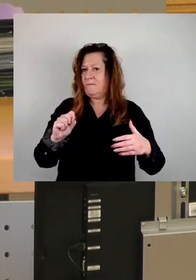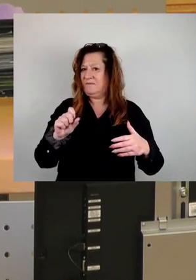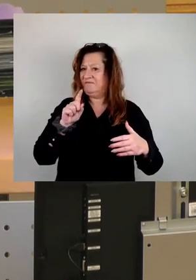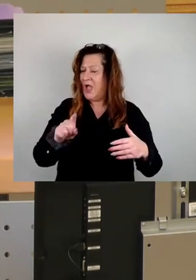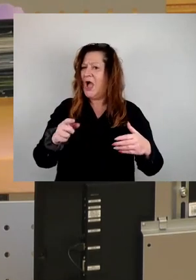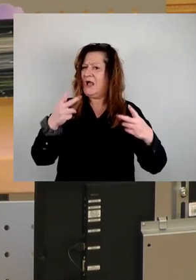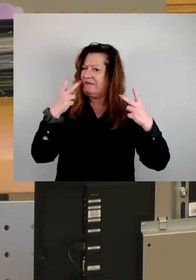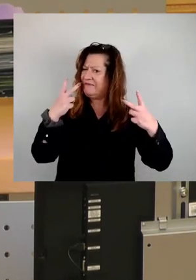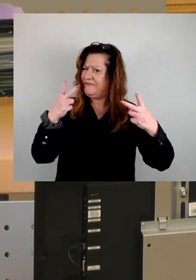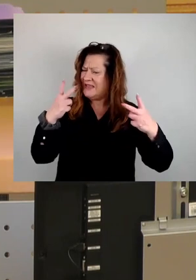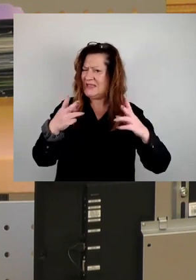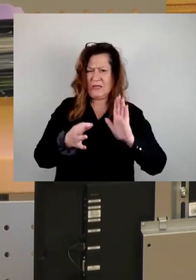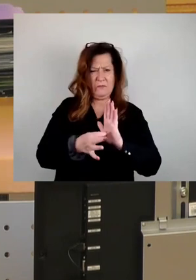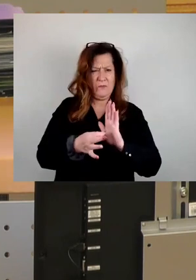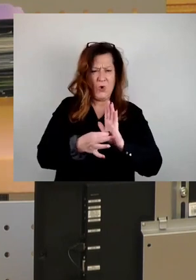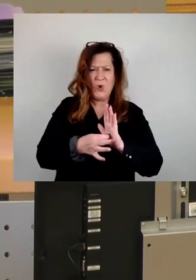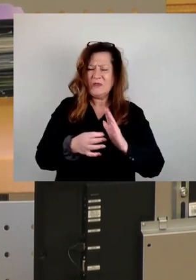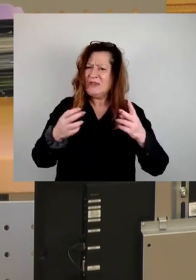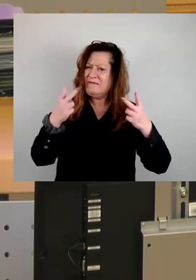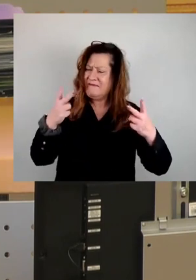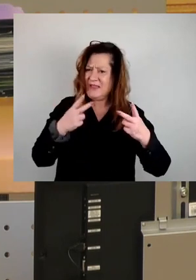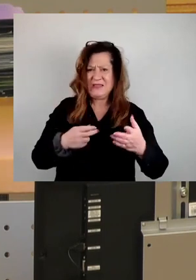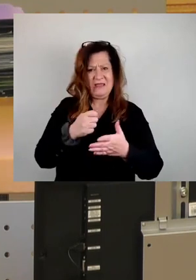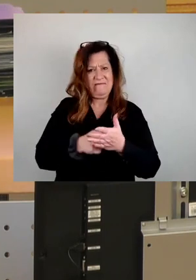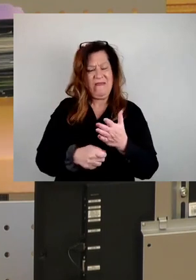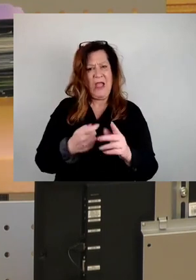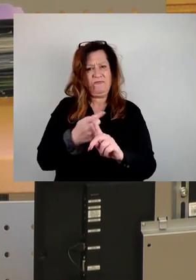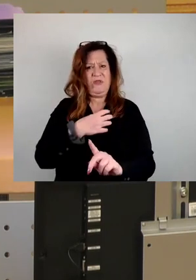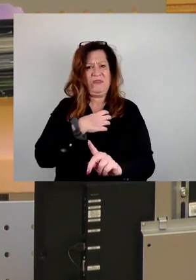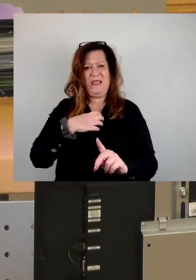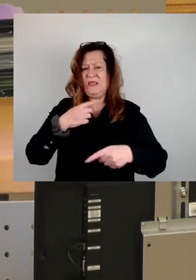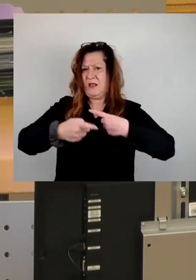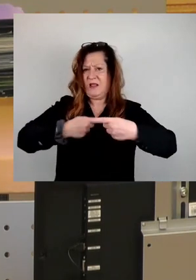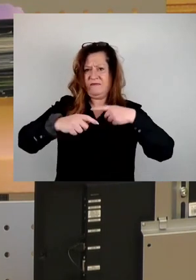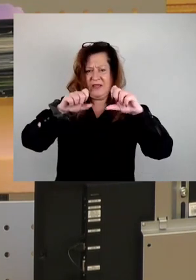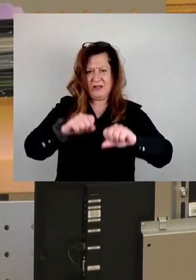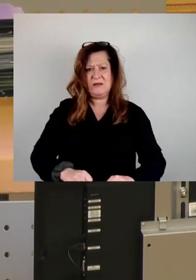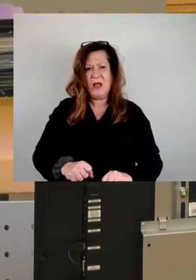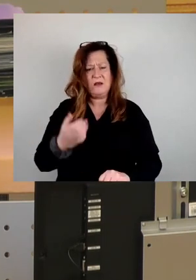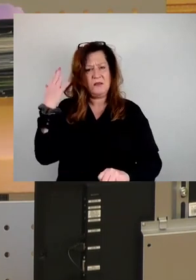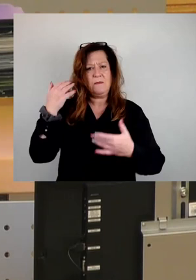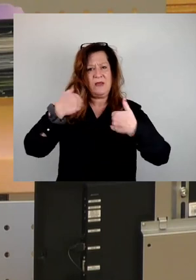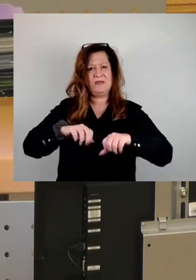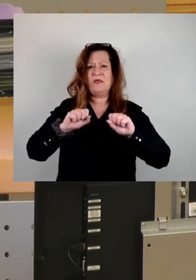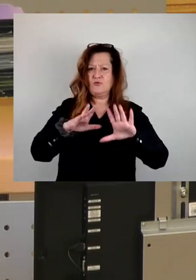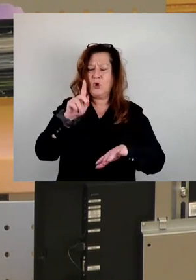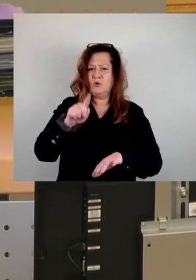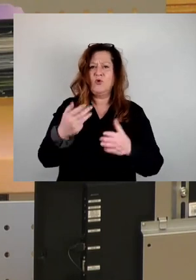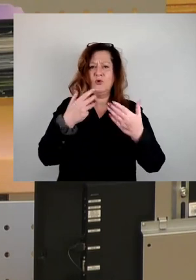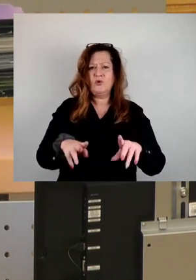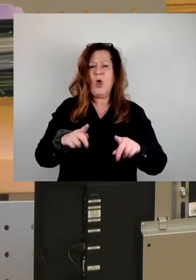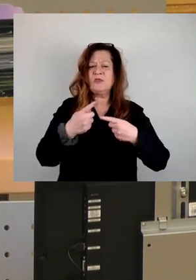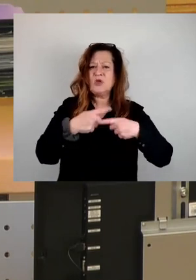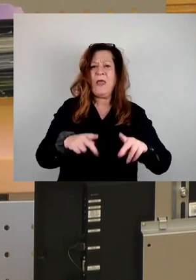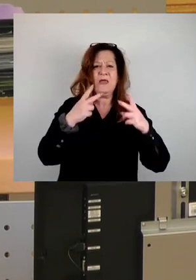und ein wesentlicher Wert dieser Stadt auch entwickelt wird, nachdem man nach 1990 andere Prioritäten gesetzt hat,